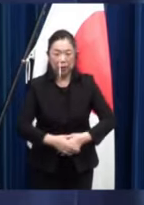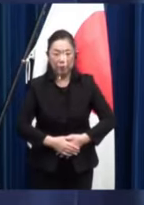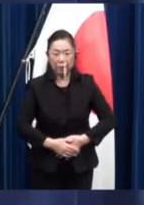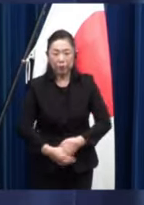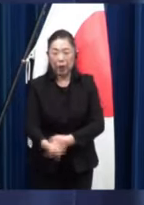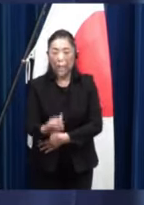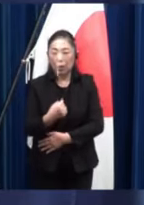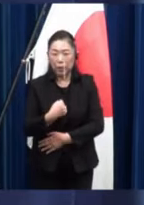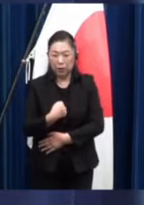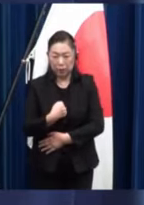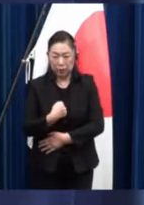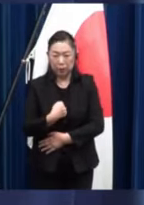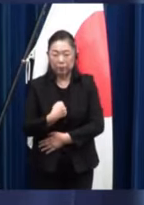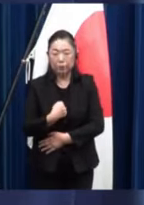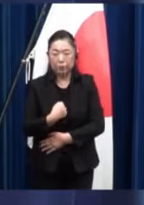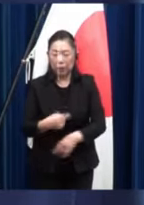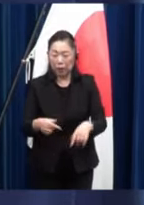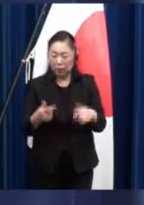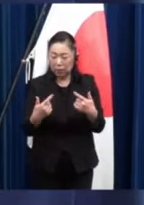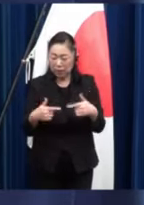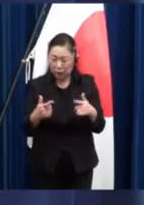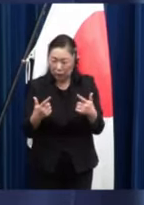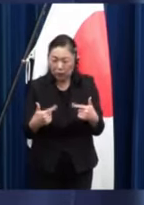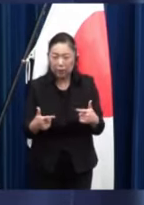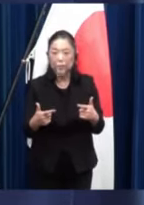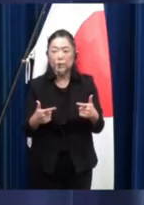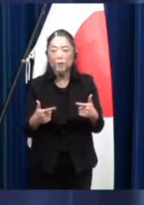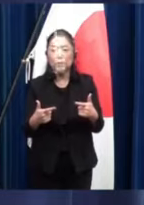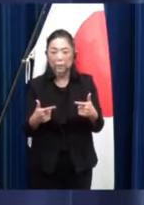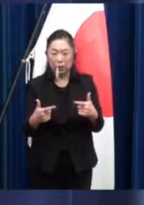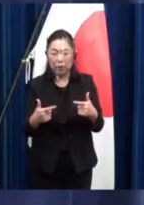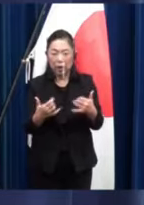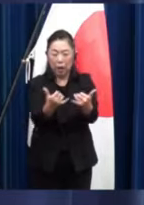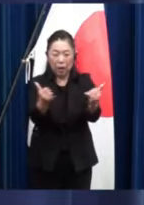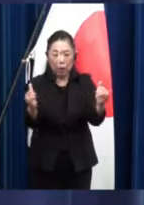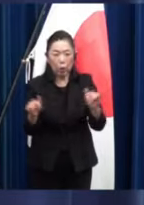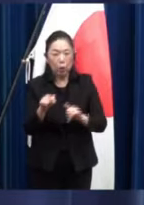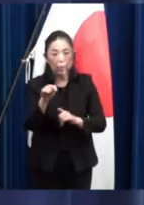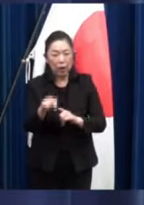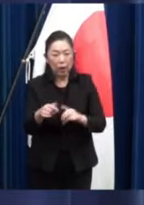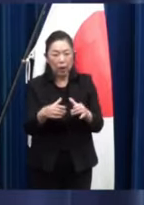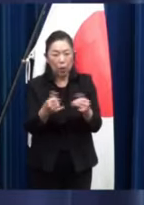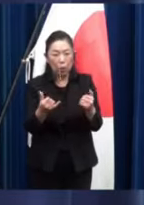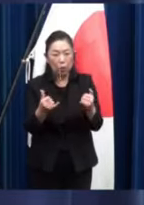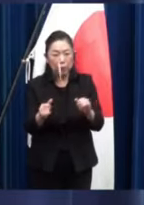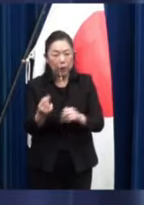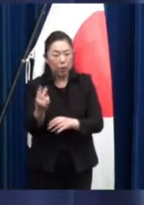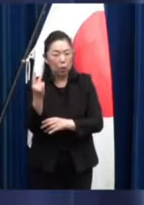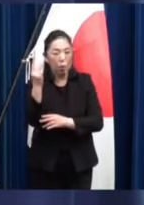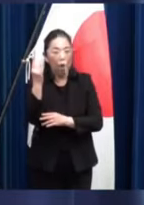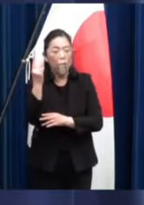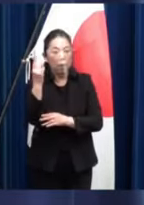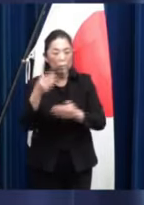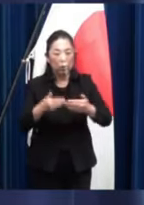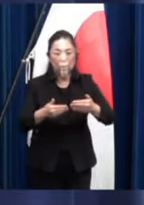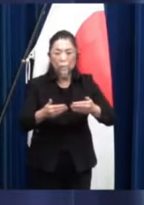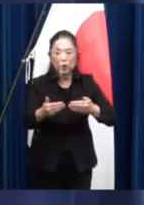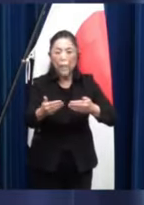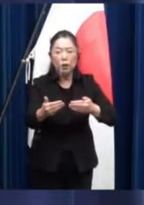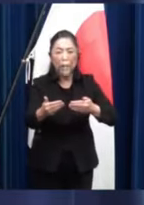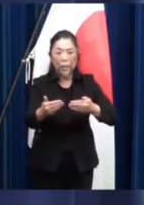私は常々、世の中には国民の感覚から大きくかけ離れ